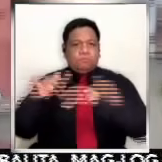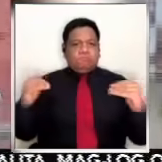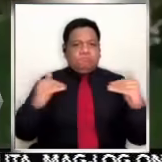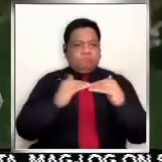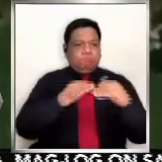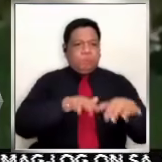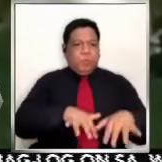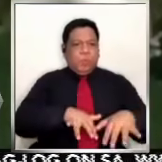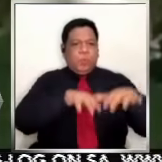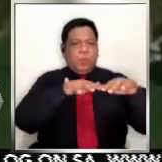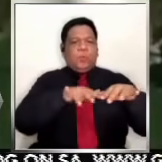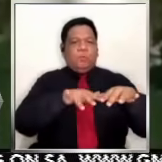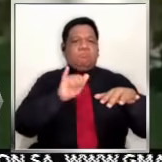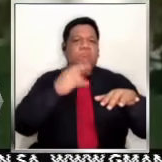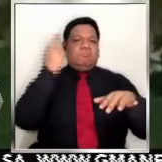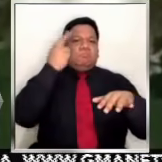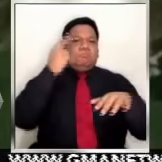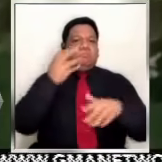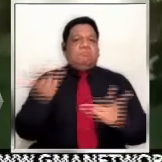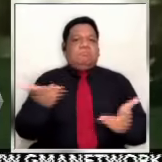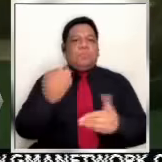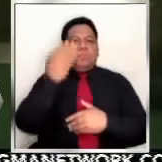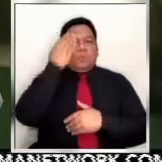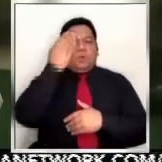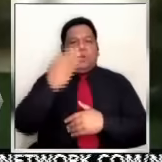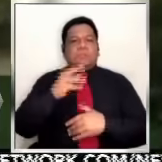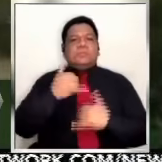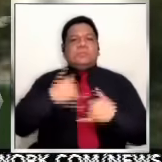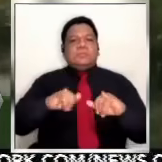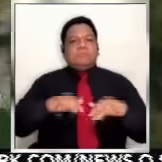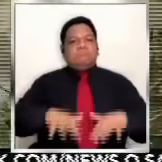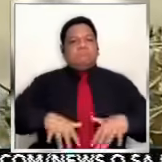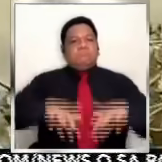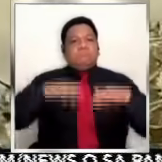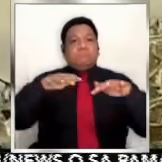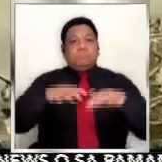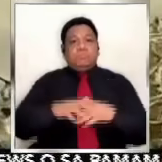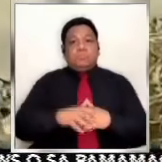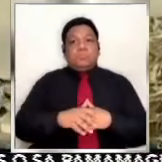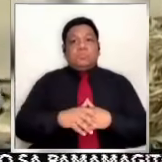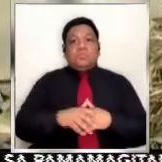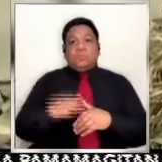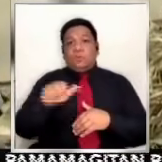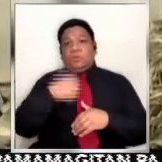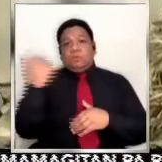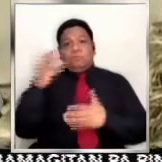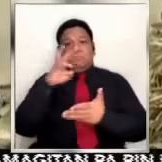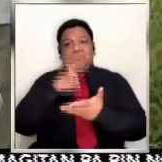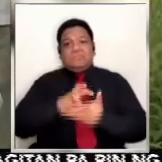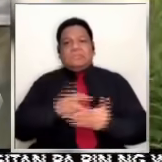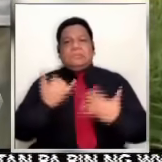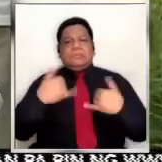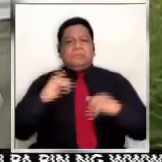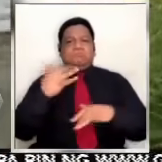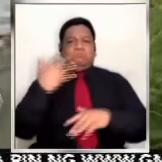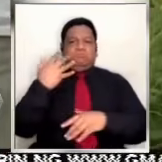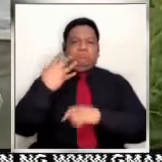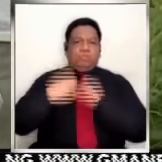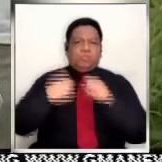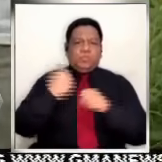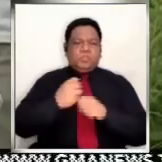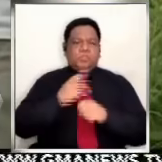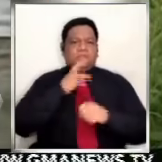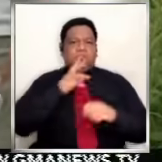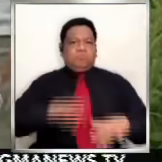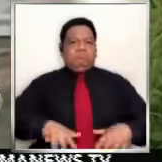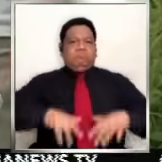baha. Pero may ilang lugar daw dito na apat na taon na ang baha dahil wala nang malabasan ang tubig. Ang mga creek, nabarahan na